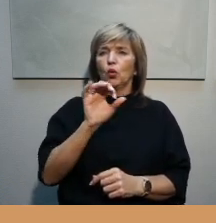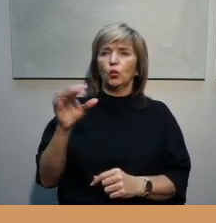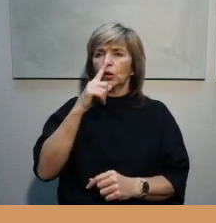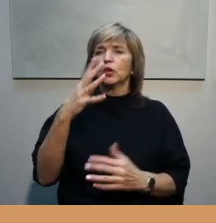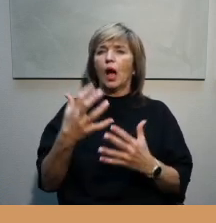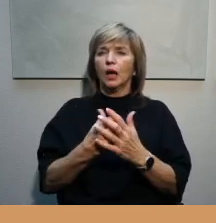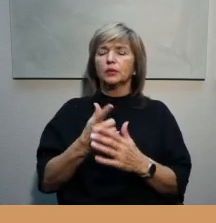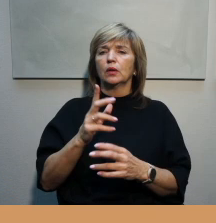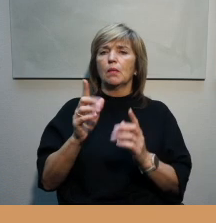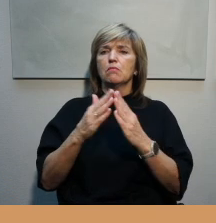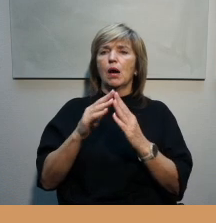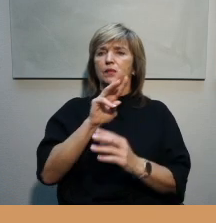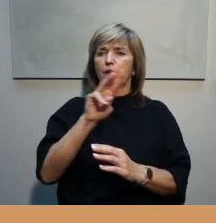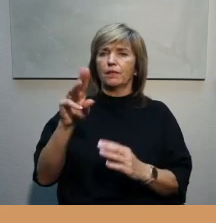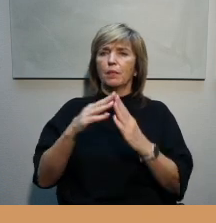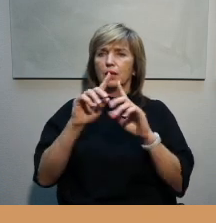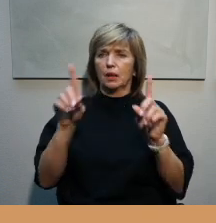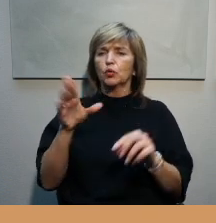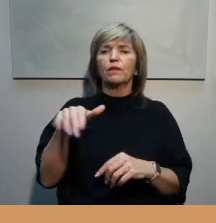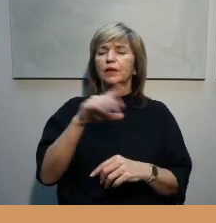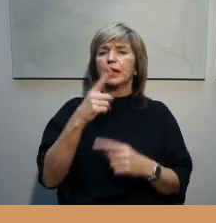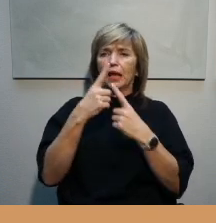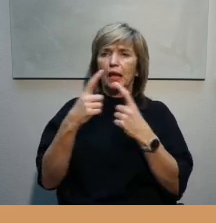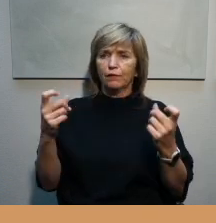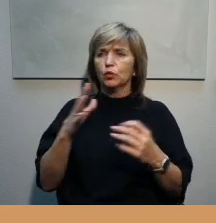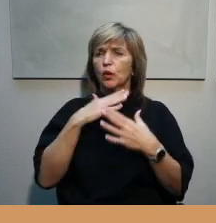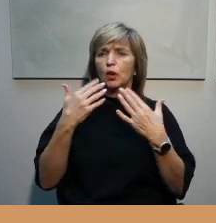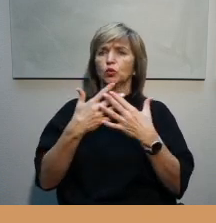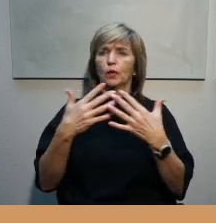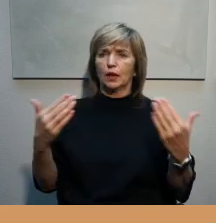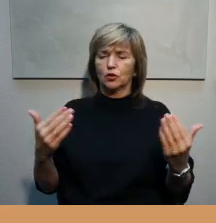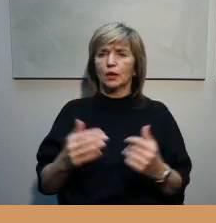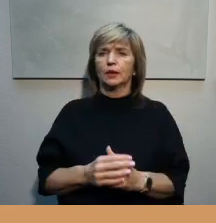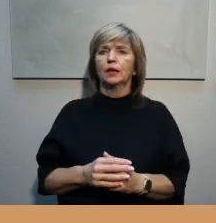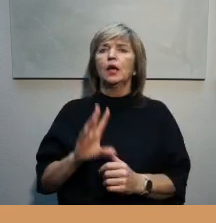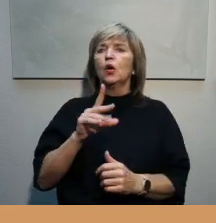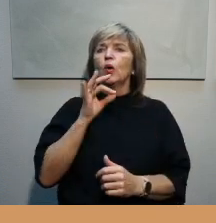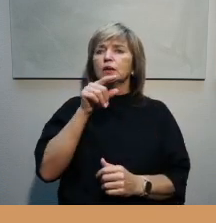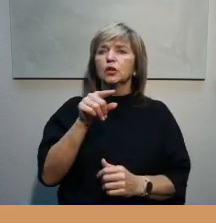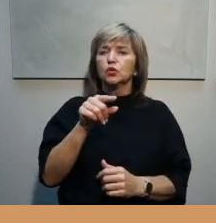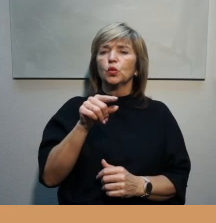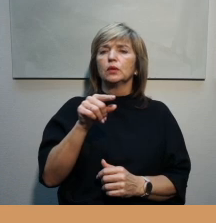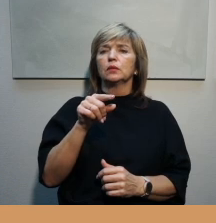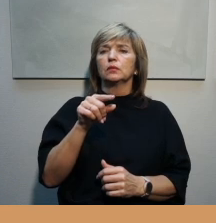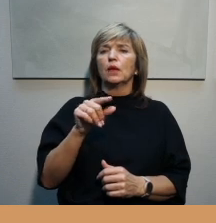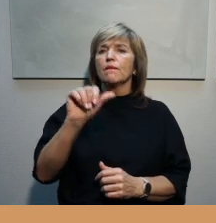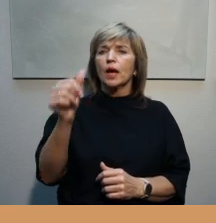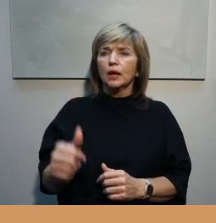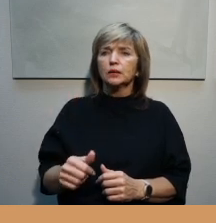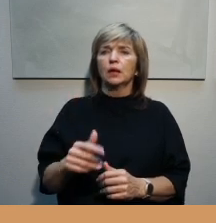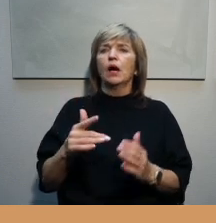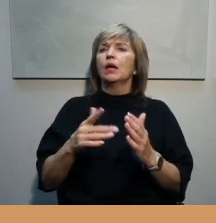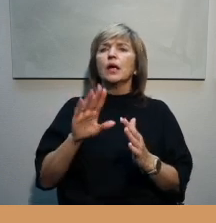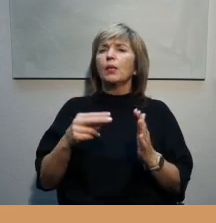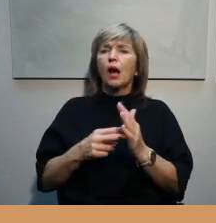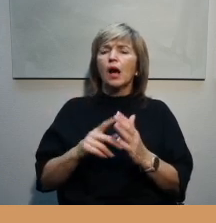jūs atradīsiet mājaslapu, un tur ir visa informācija, ļoti, ļoti daudz un dažādi. Bet ko saka šis modelis, ka